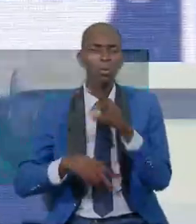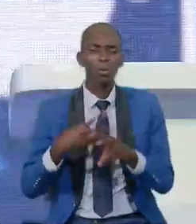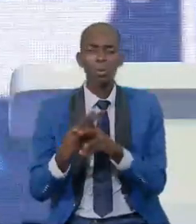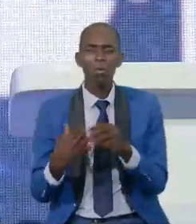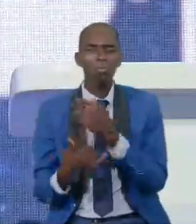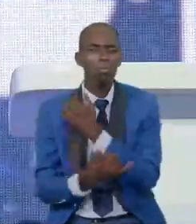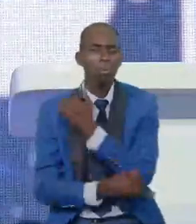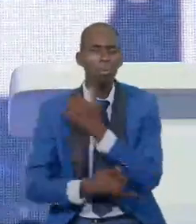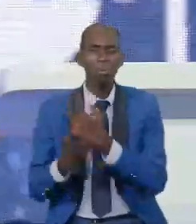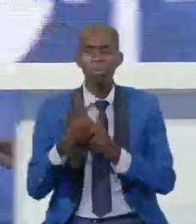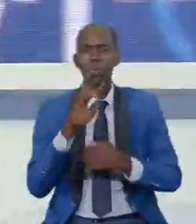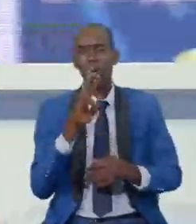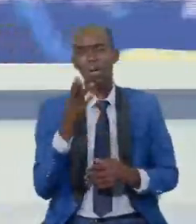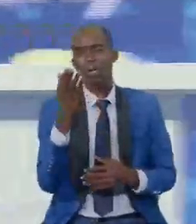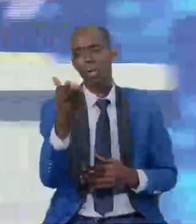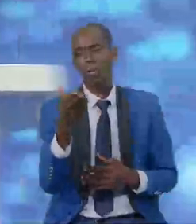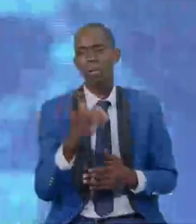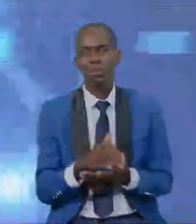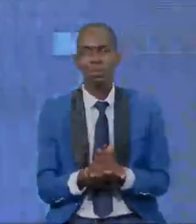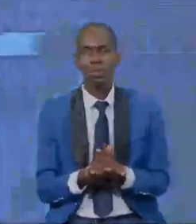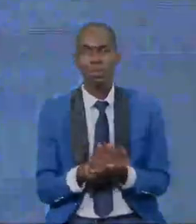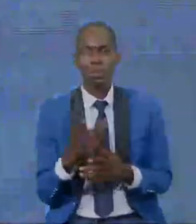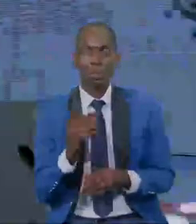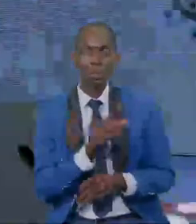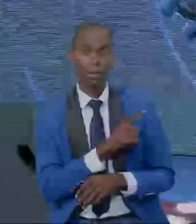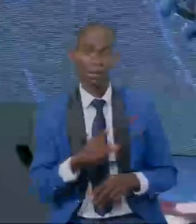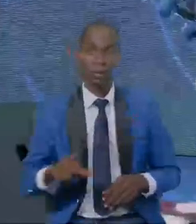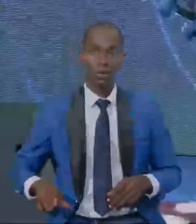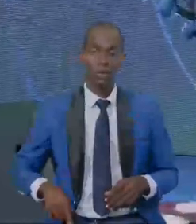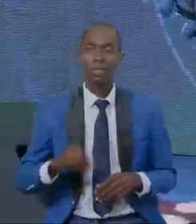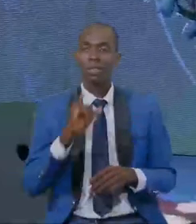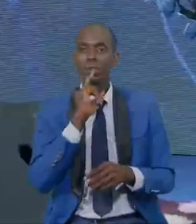Peu importe les nations et les continents.